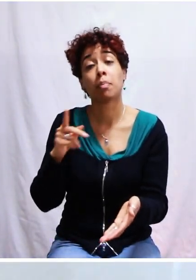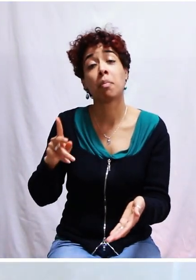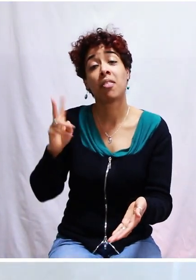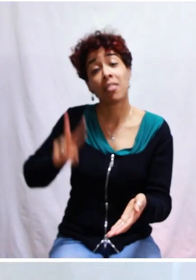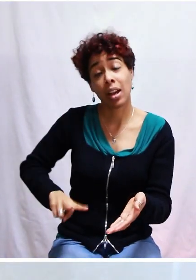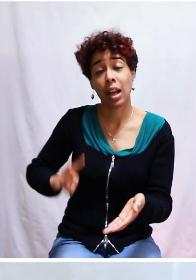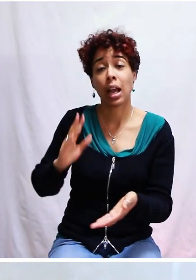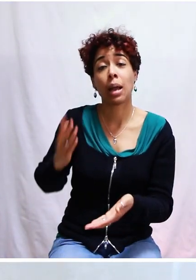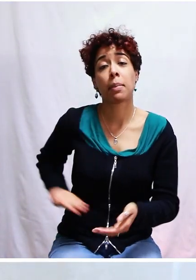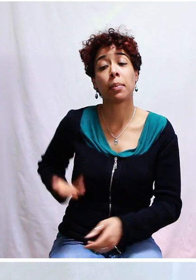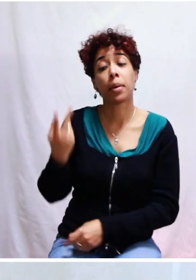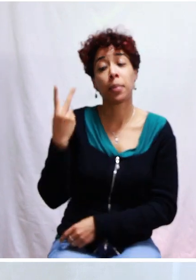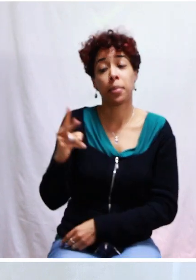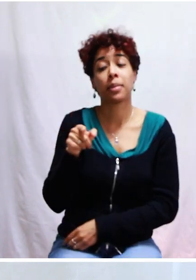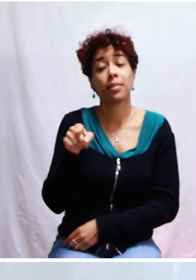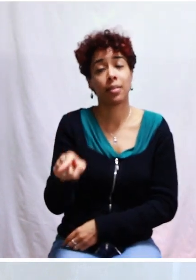Amen. »